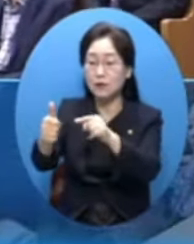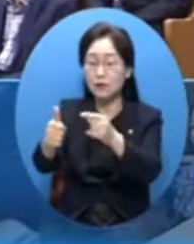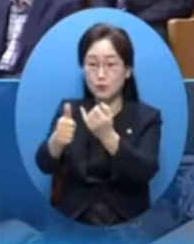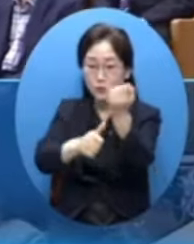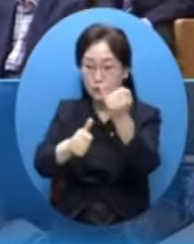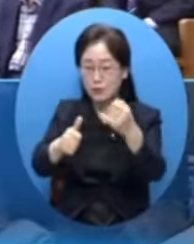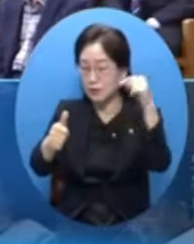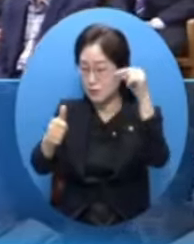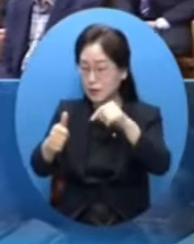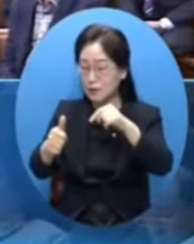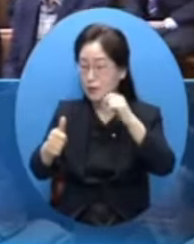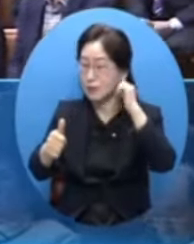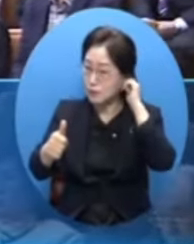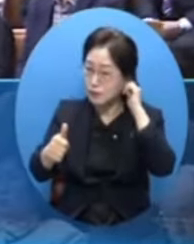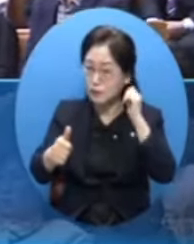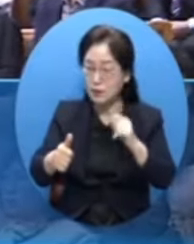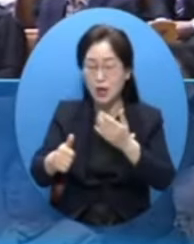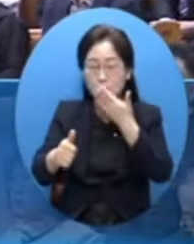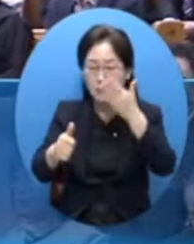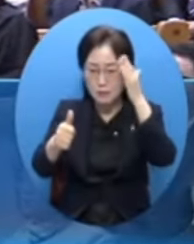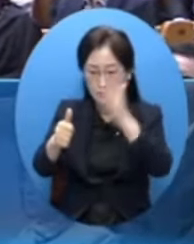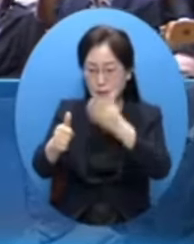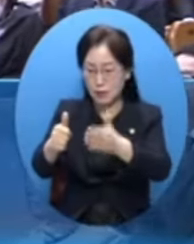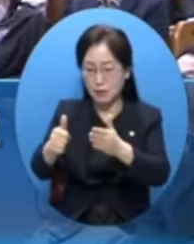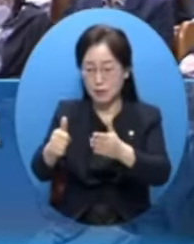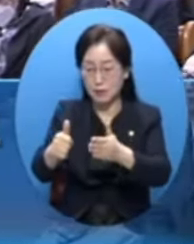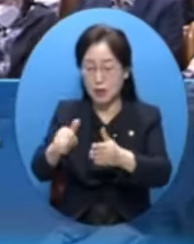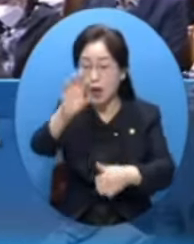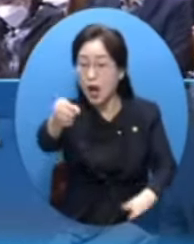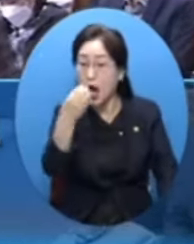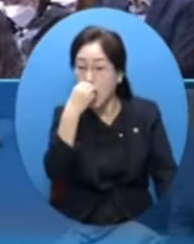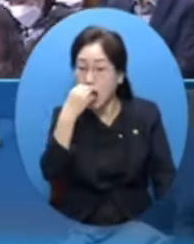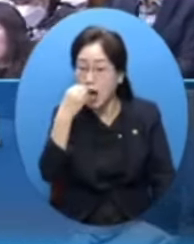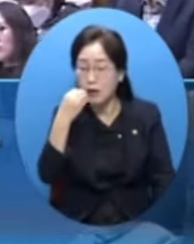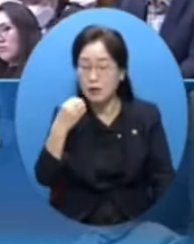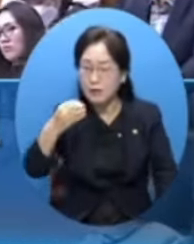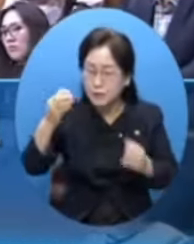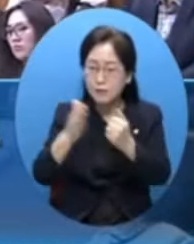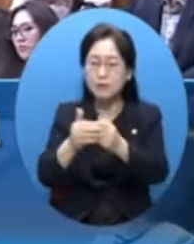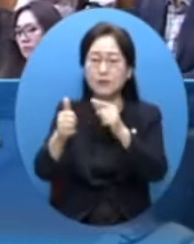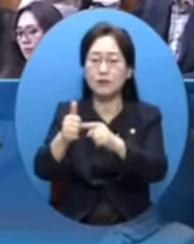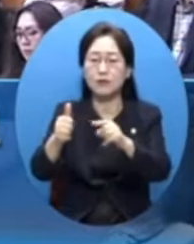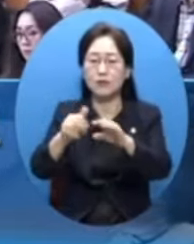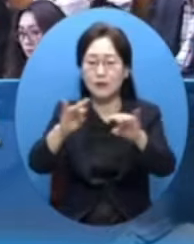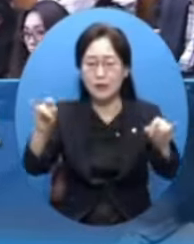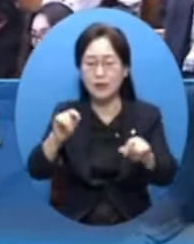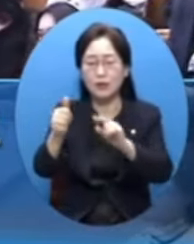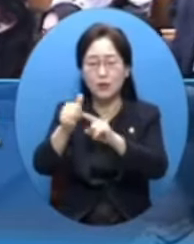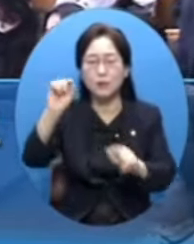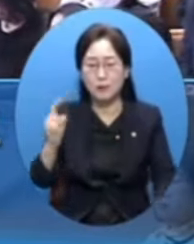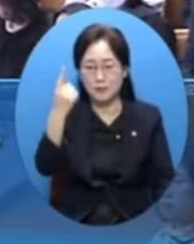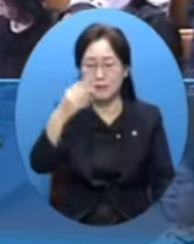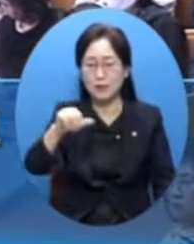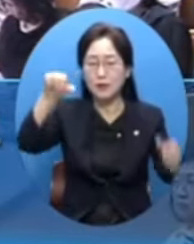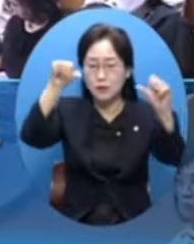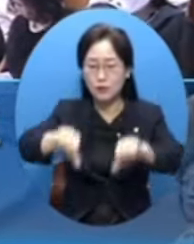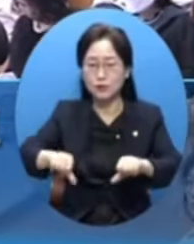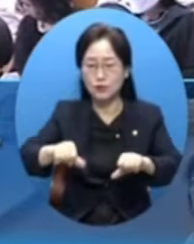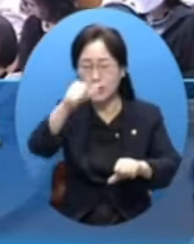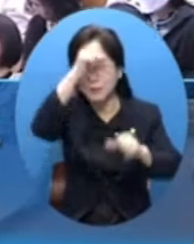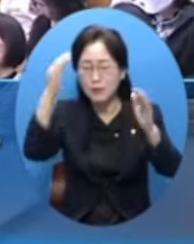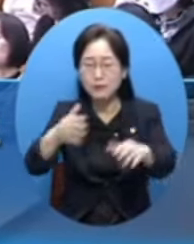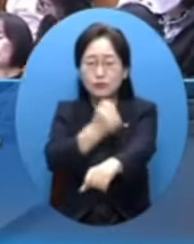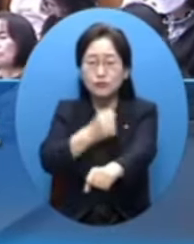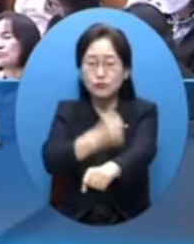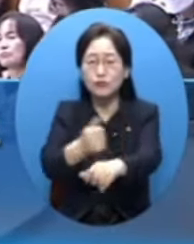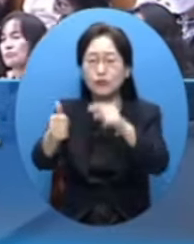말을 듣고 내가 내게 먹지 말라 한 나무의 열매를 먹었은즉 땅은 너로 말미암아 저주를 받고 너는 내 평생에 수고하여야